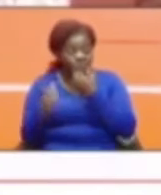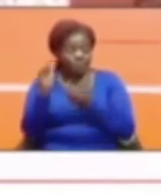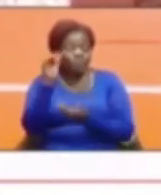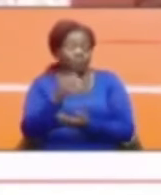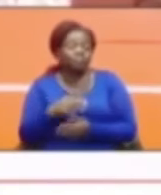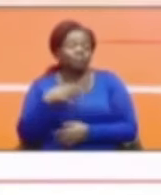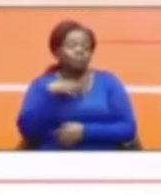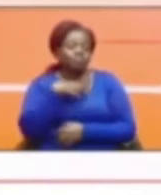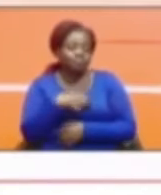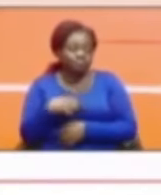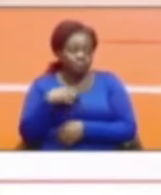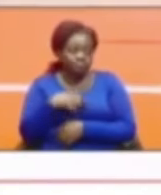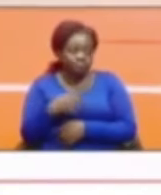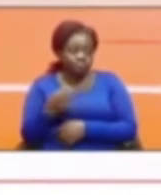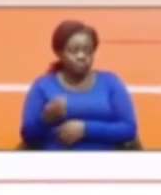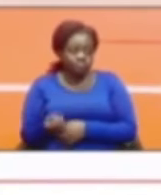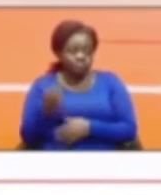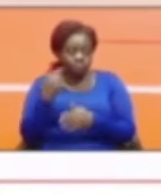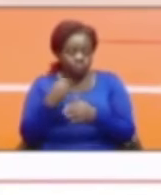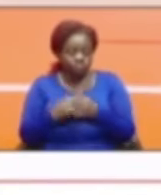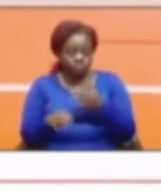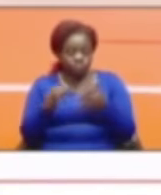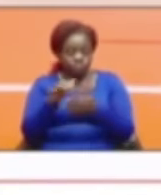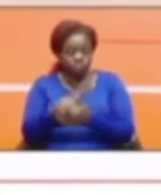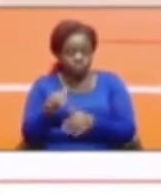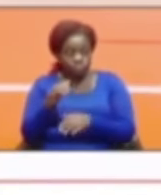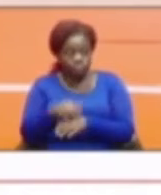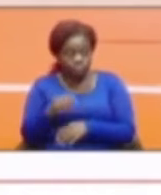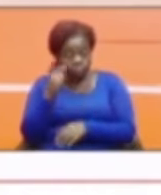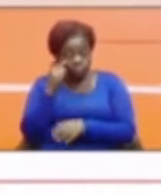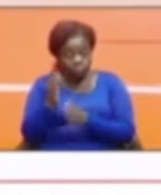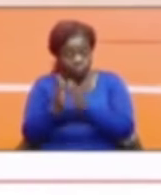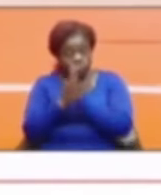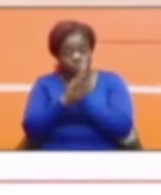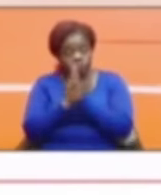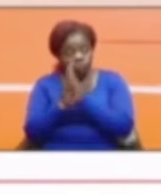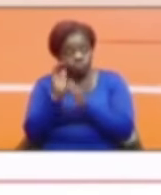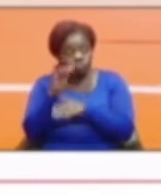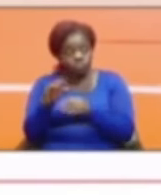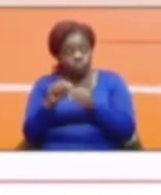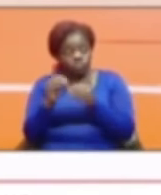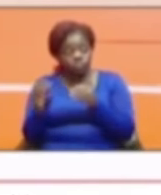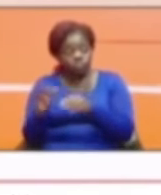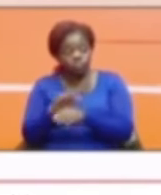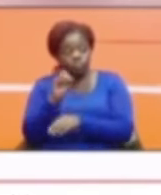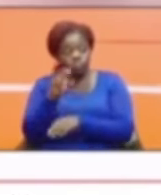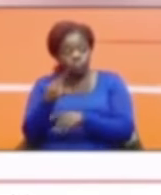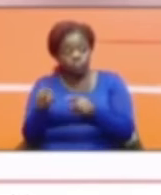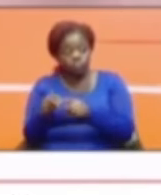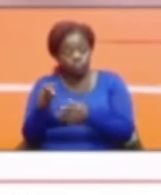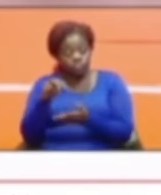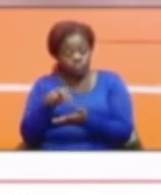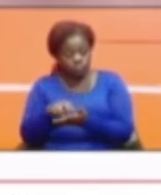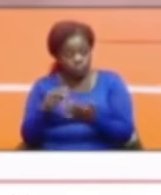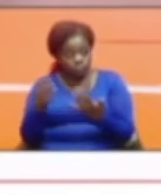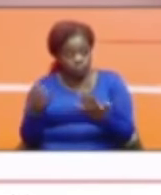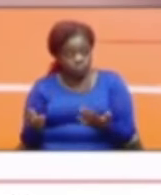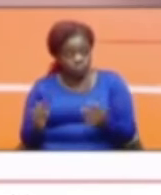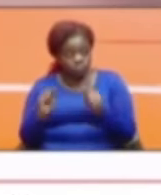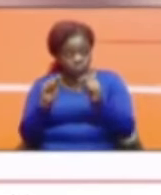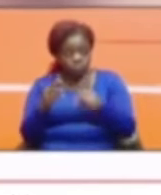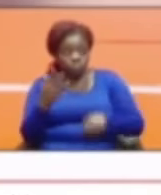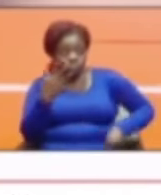mukendeeze ku bukambwe. Nabeera ategeeza nga bobo yamuyisa alaba emboozi eno ey'omwana ku Bukedde TV bati basukiramu